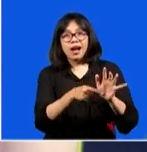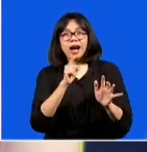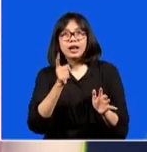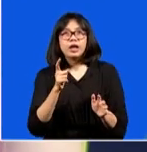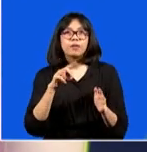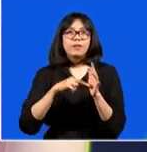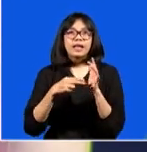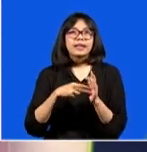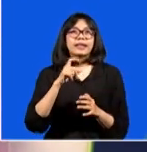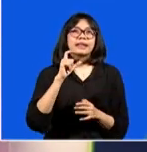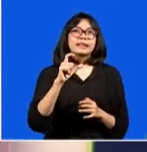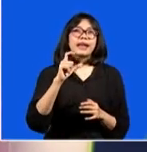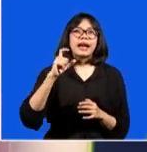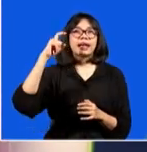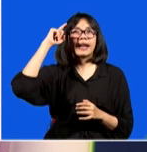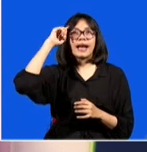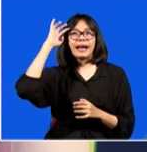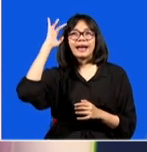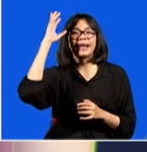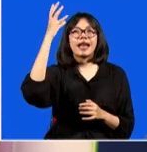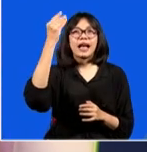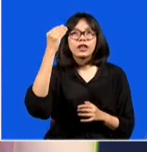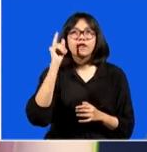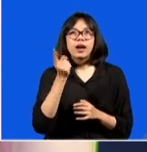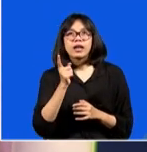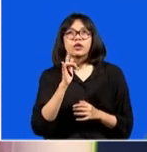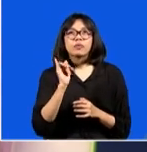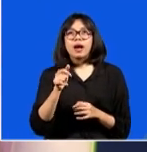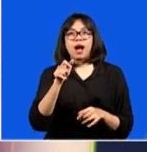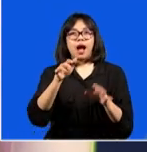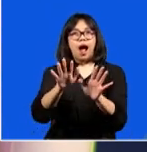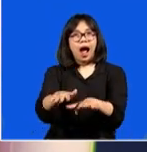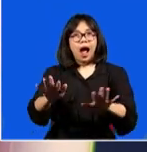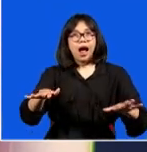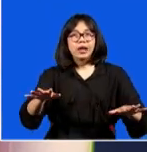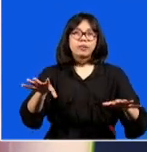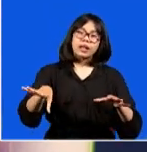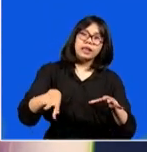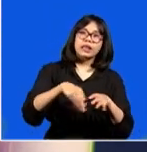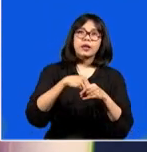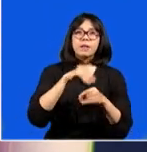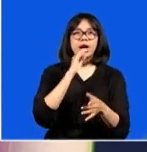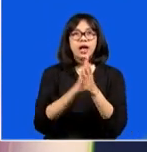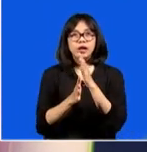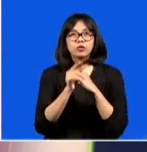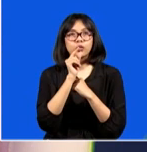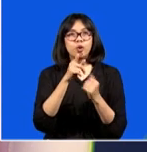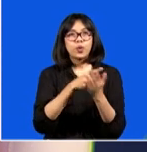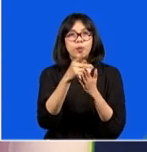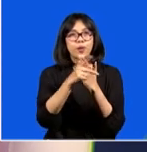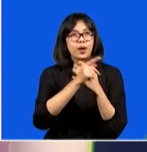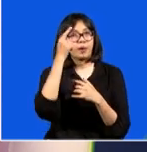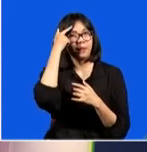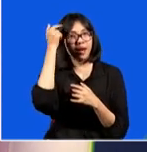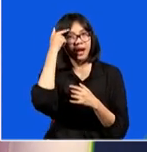cara-cara kreatif untuk melibatkan anak-anak tersebut secara langsung dalam proses pembelajaran mereka sendiri dan